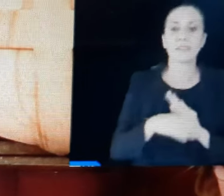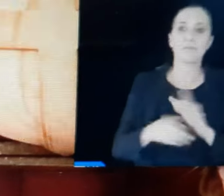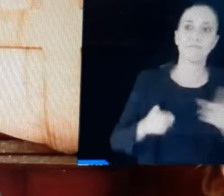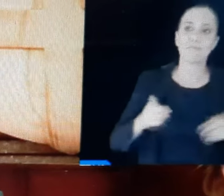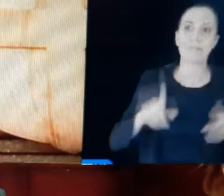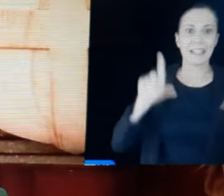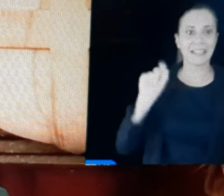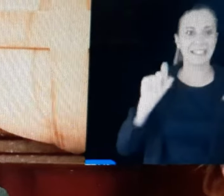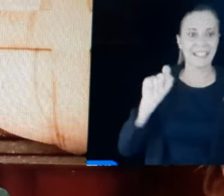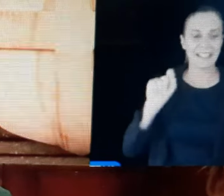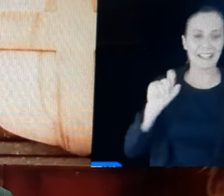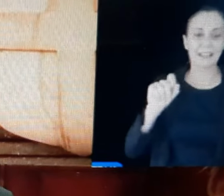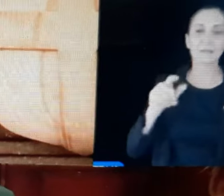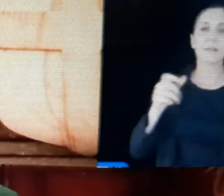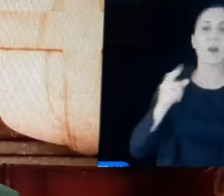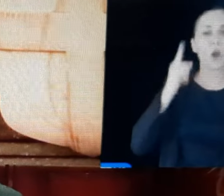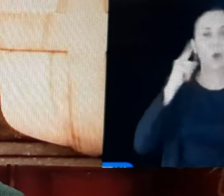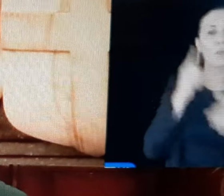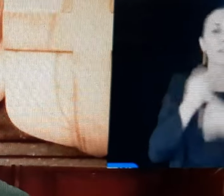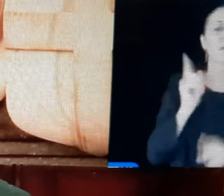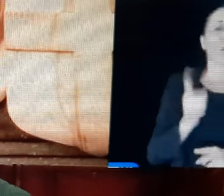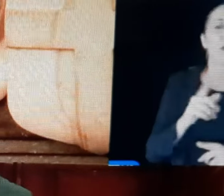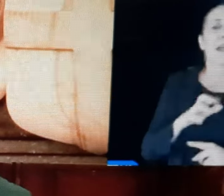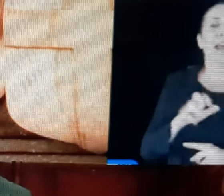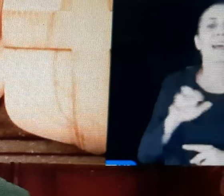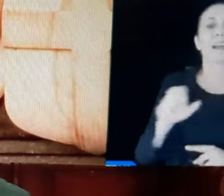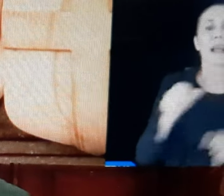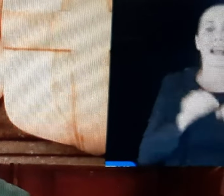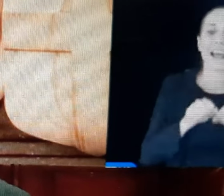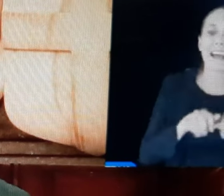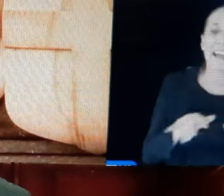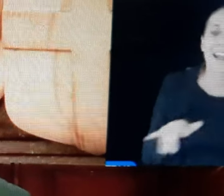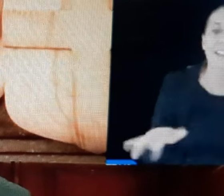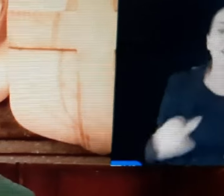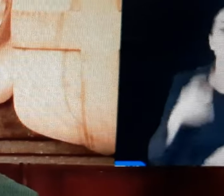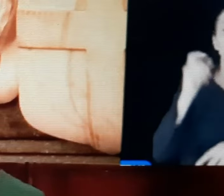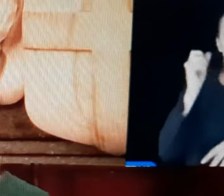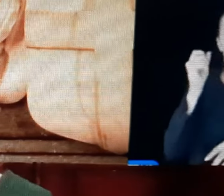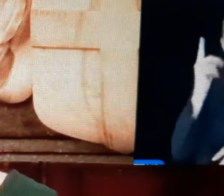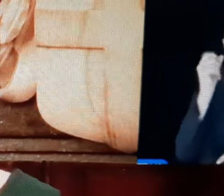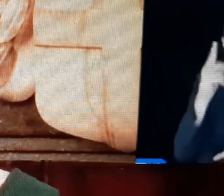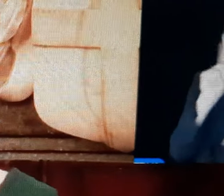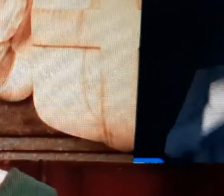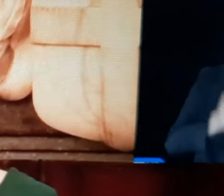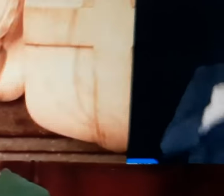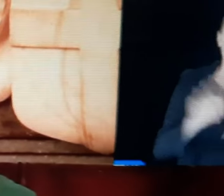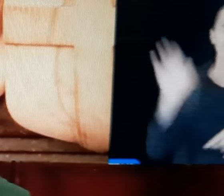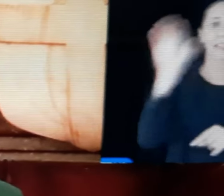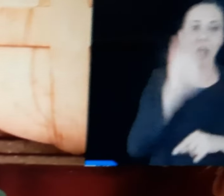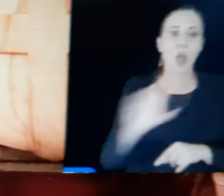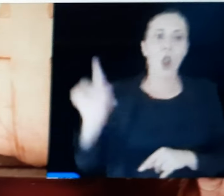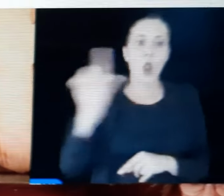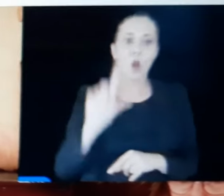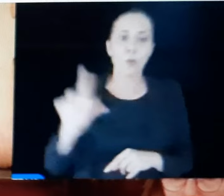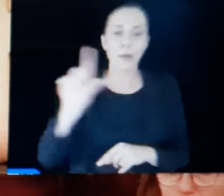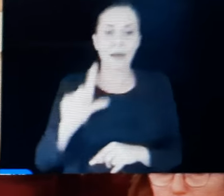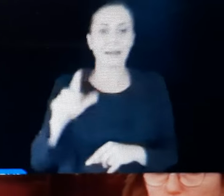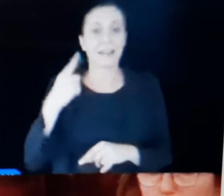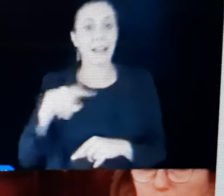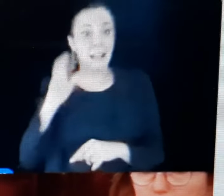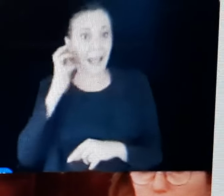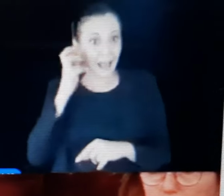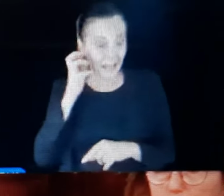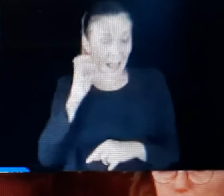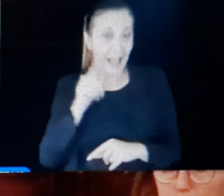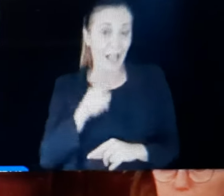di recuperare le radici della cultura milanese e lombarda. Una radio che, tra le altre cose, ha ideato